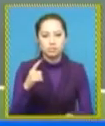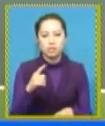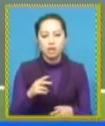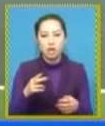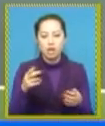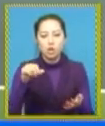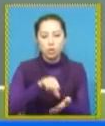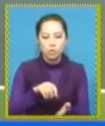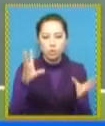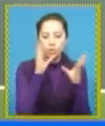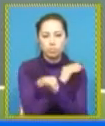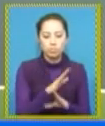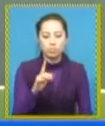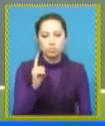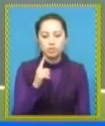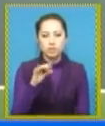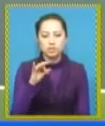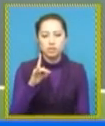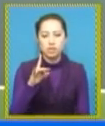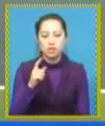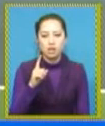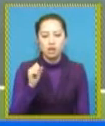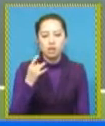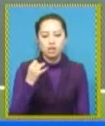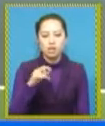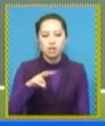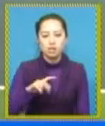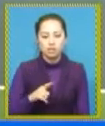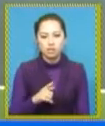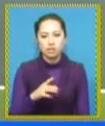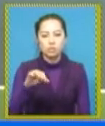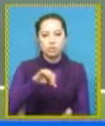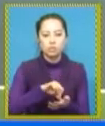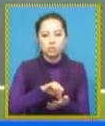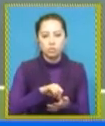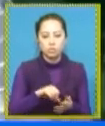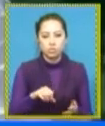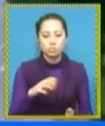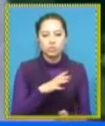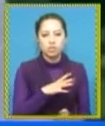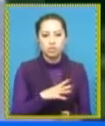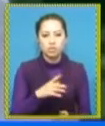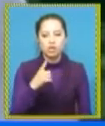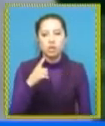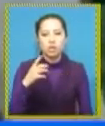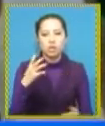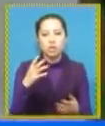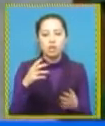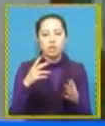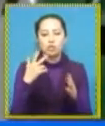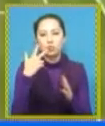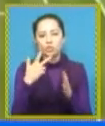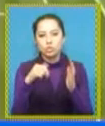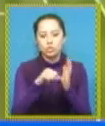қалды. Ол іріктеу сынында Израиль спортшысы Юлия Глушкоға жол берді. Ойын 1-6, 3-6 есебімен аяқталды.